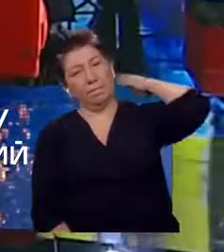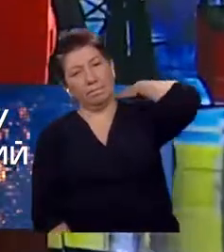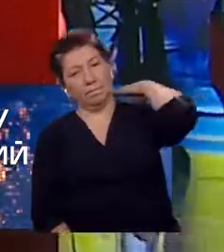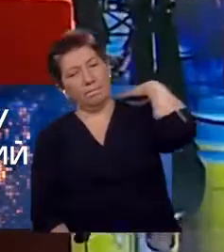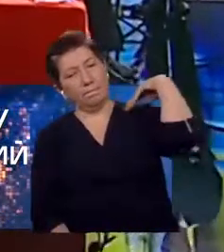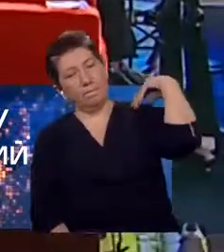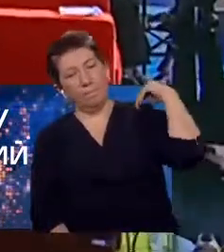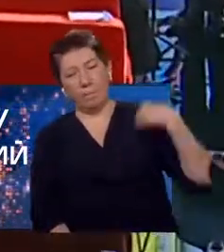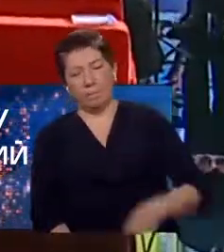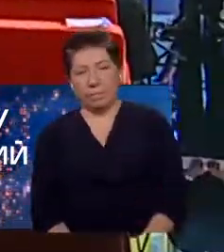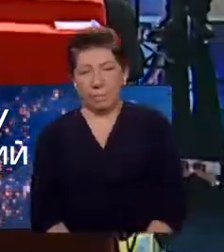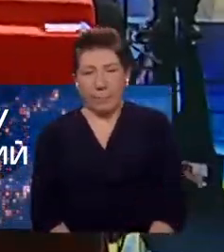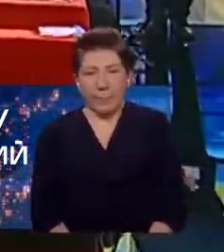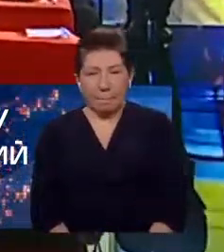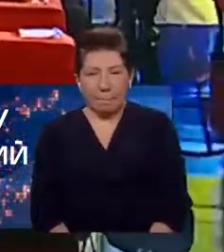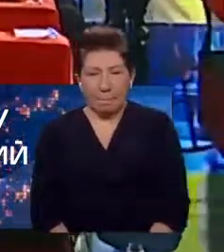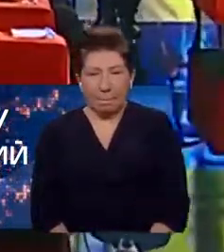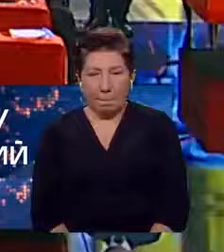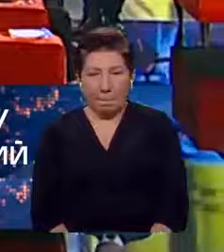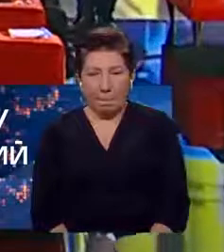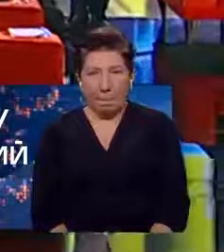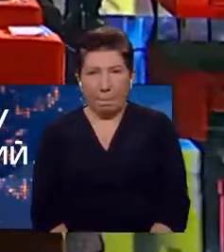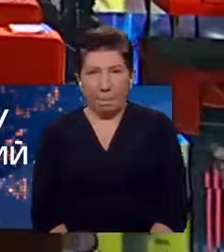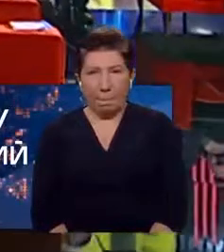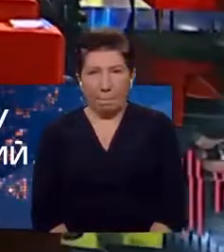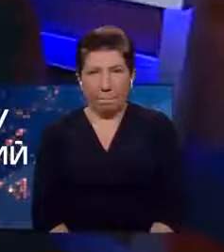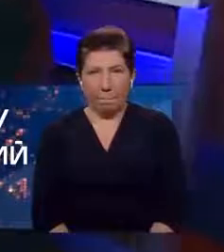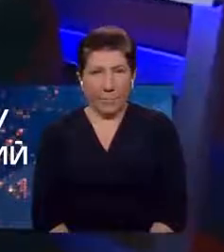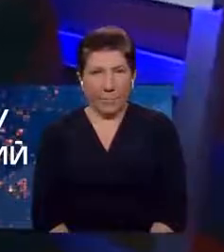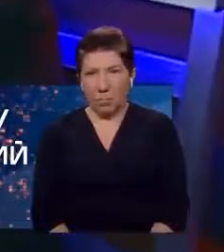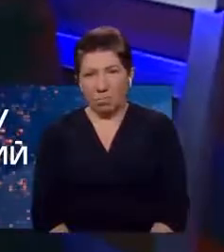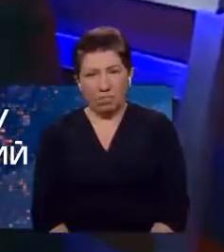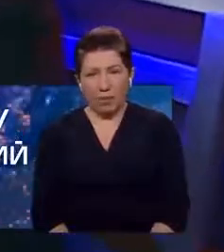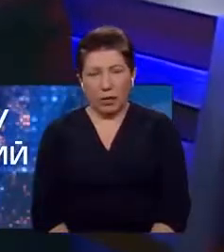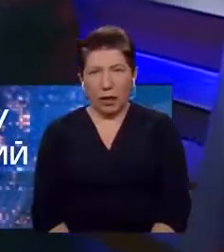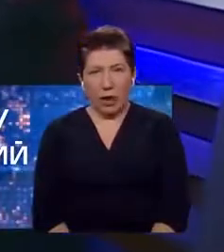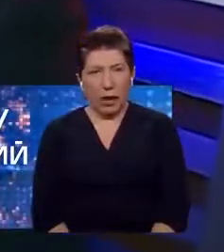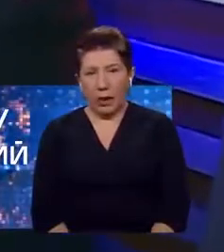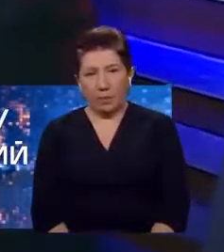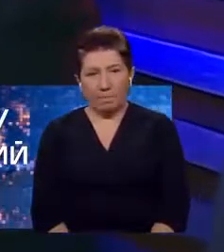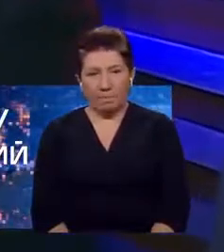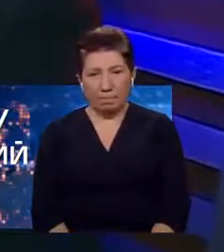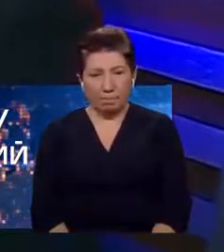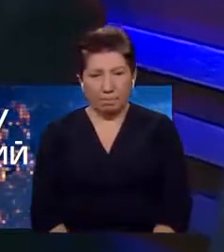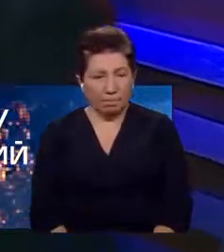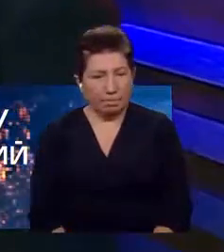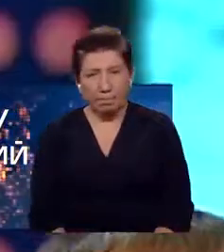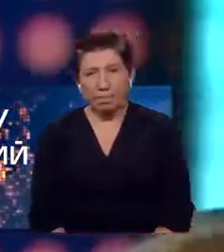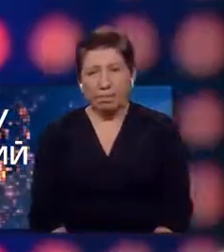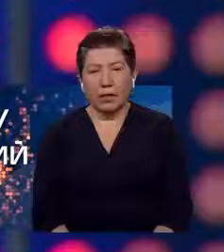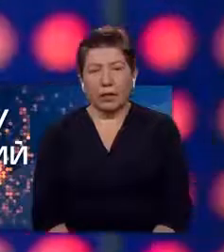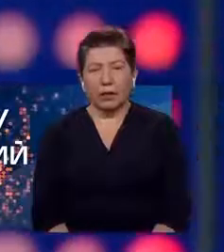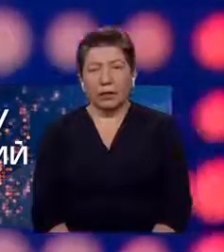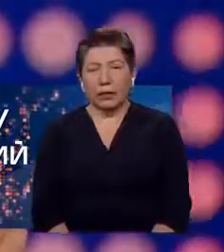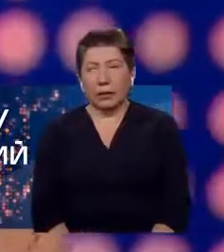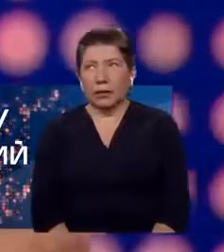буде передвиборча газу компанія, яка будете... Яка собівартість видобутку українського газу? Скажіть, все, яка я не давав це питання. Ну ви просто забороняєте.